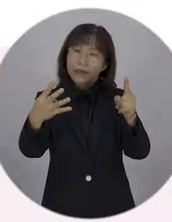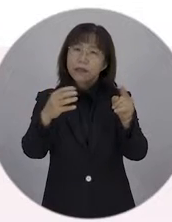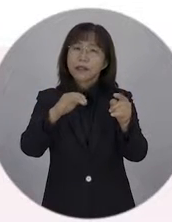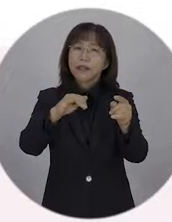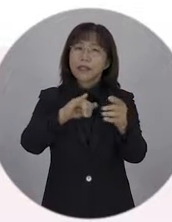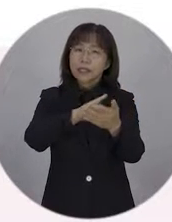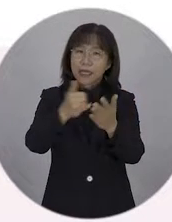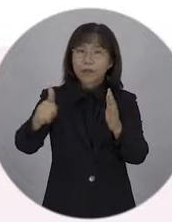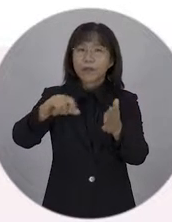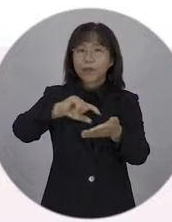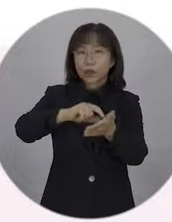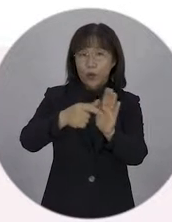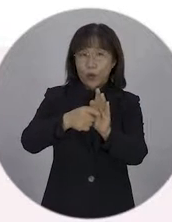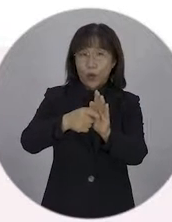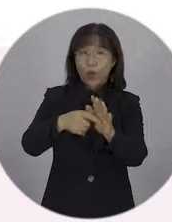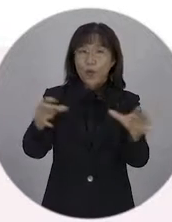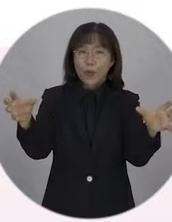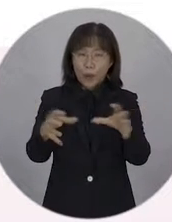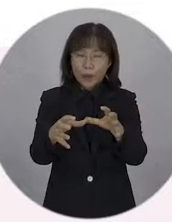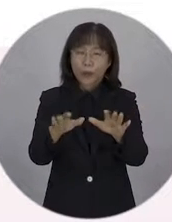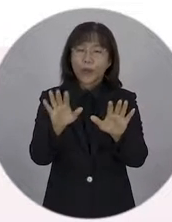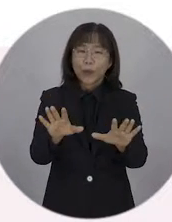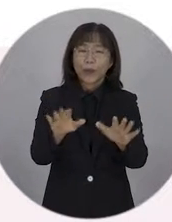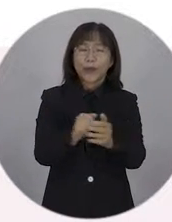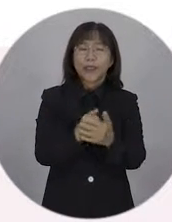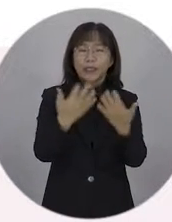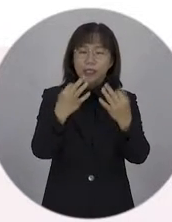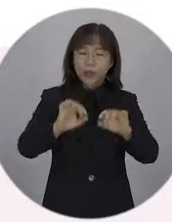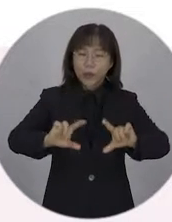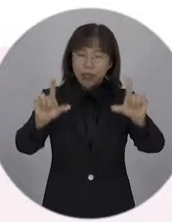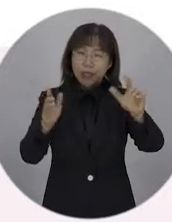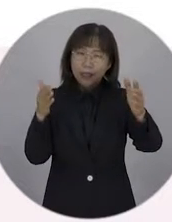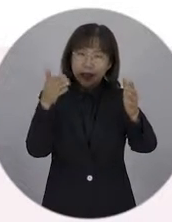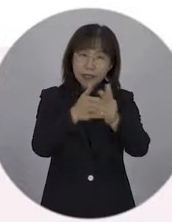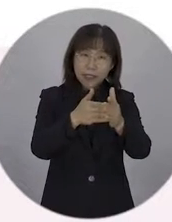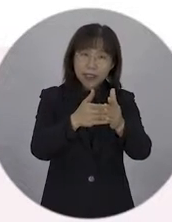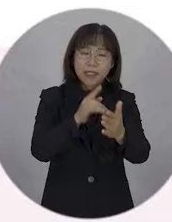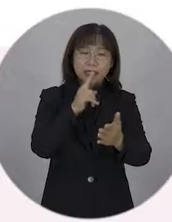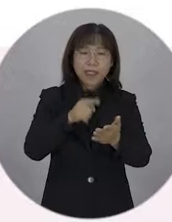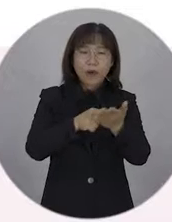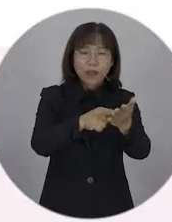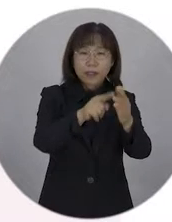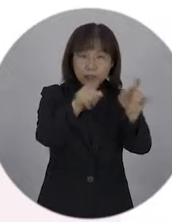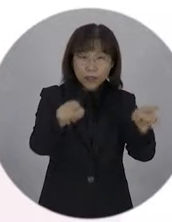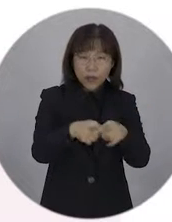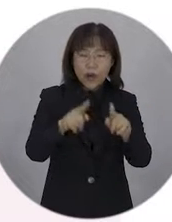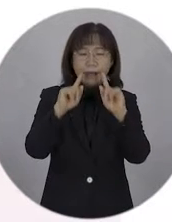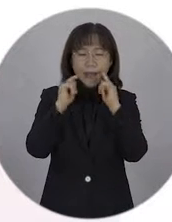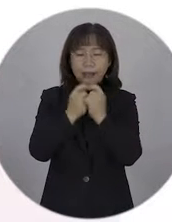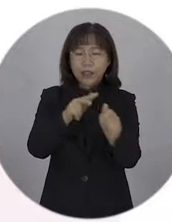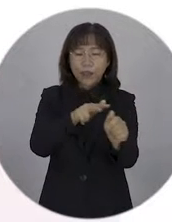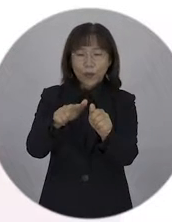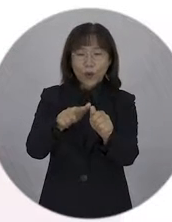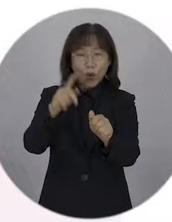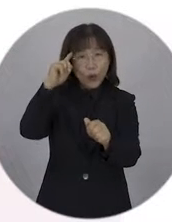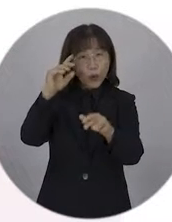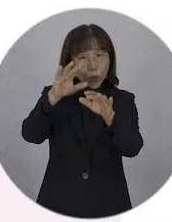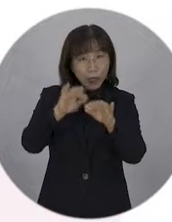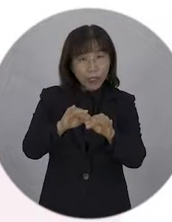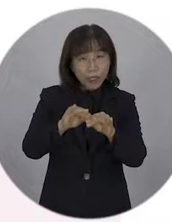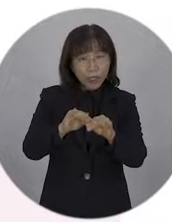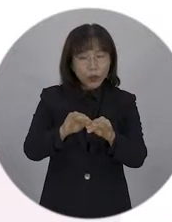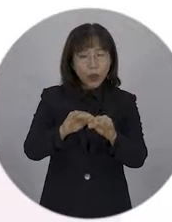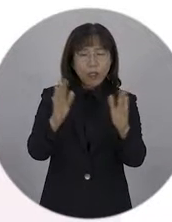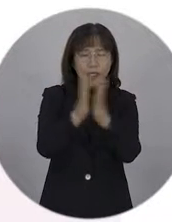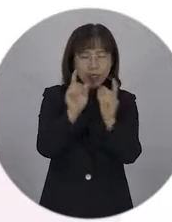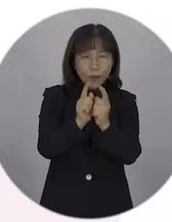8팀을 모집하며 2022년 1월 21일 금요일까지 지원신청서, 개인정보 수집 동의서와 직접